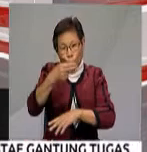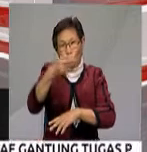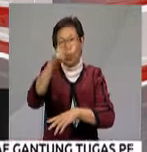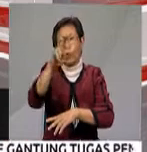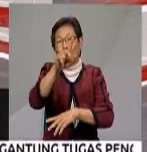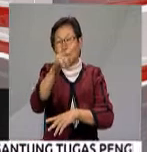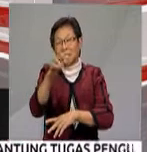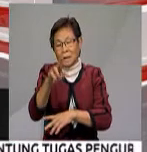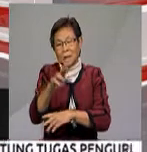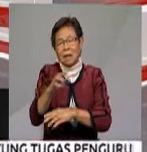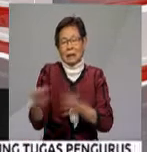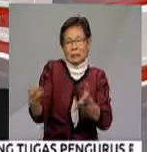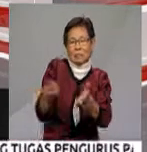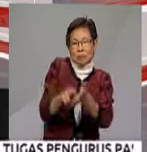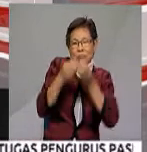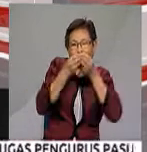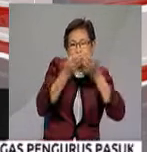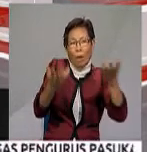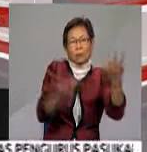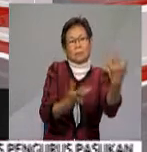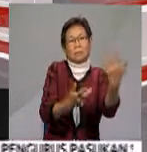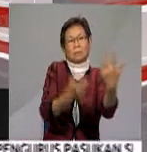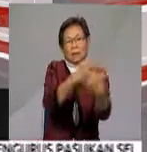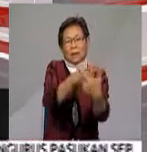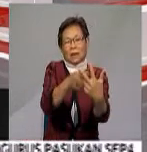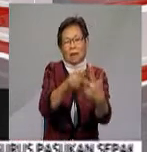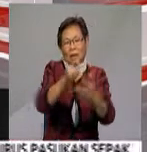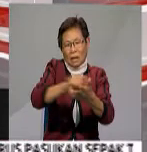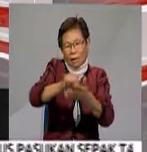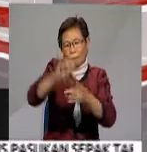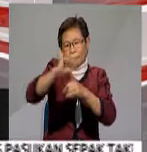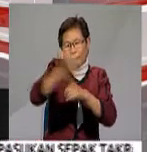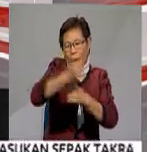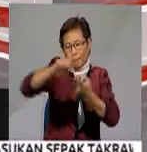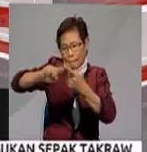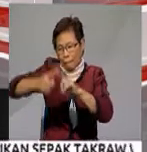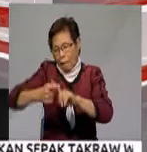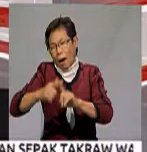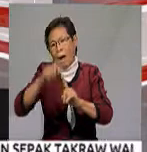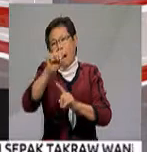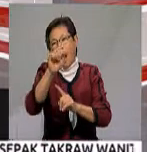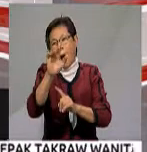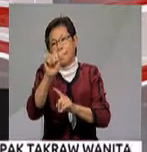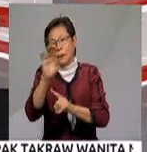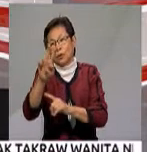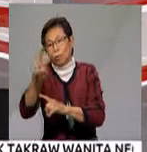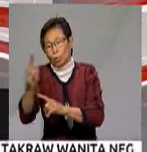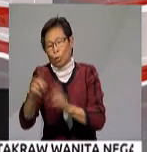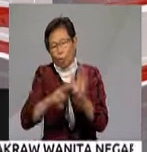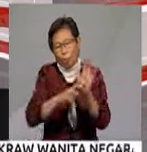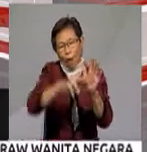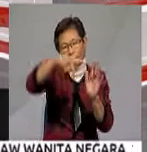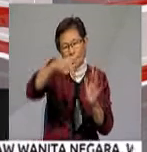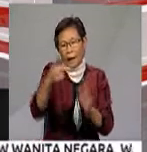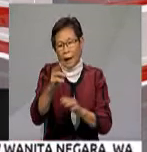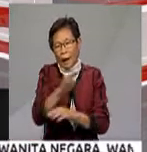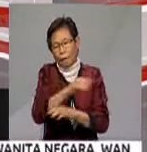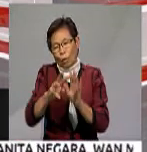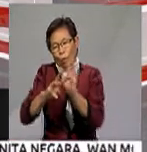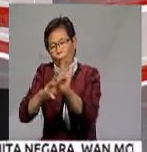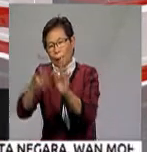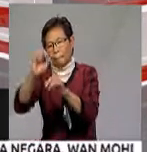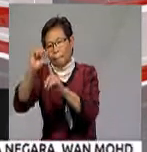kenyataannya mendedahkan tiga individu lain adalah editor Persatuan Persahabatan Abad ke-21, Wakil PKM dan